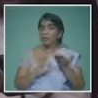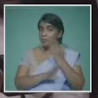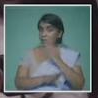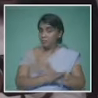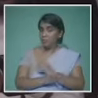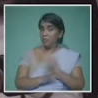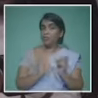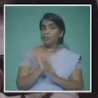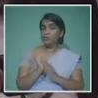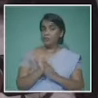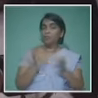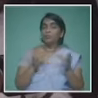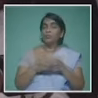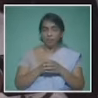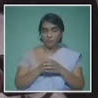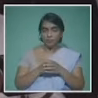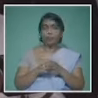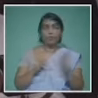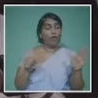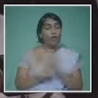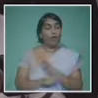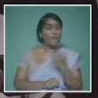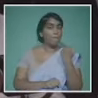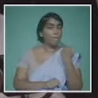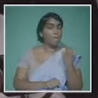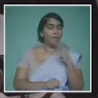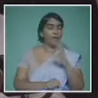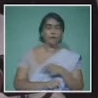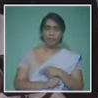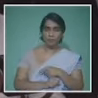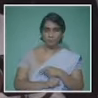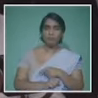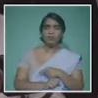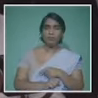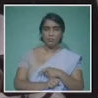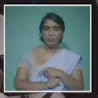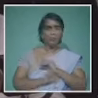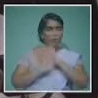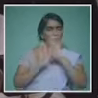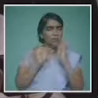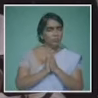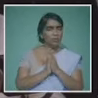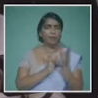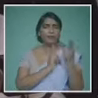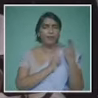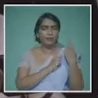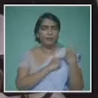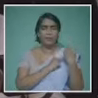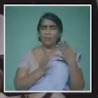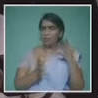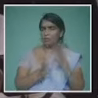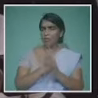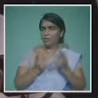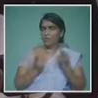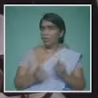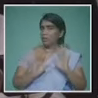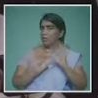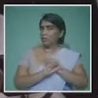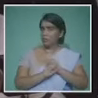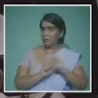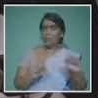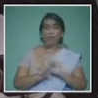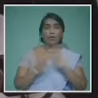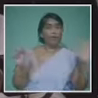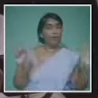තිබිච්ච කොමිෂන් සභාවට පූර්ණ බලතල තිබෙනවා. සියලුම වගකීම් කිසිම අඩුපාඩුවක් නැතිව